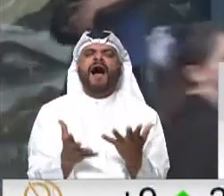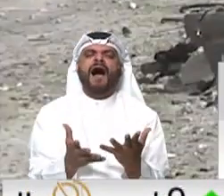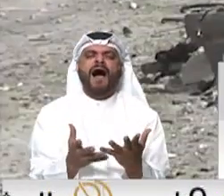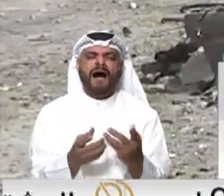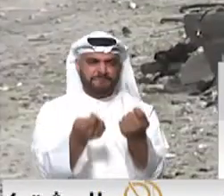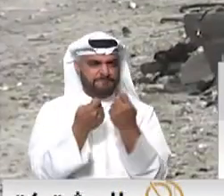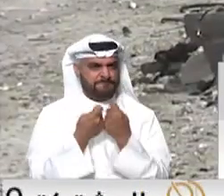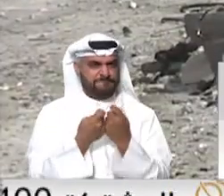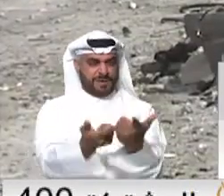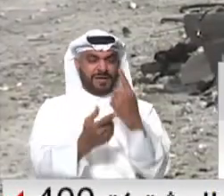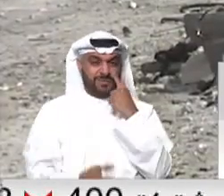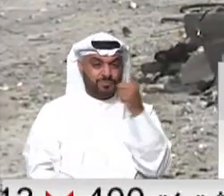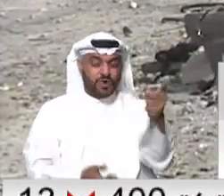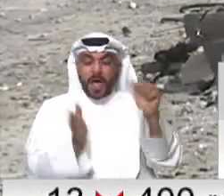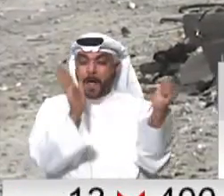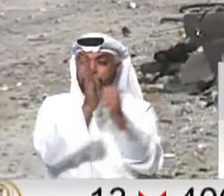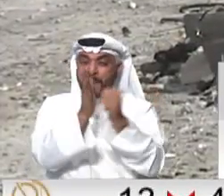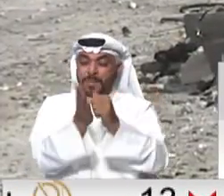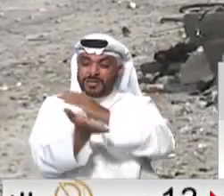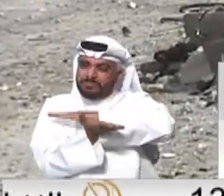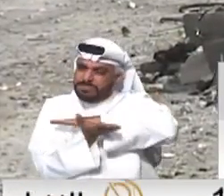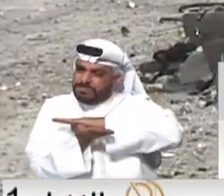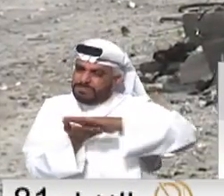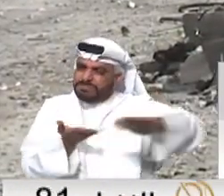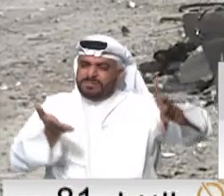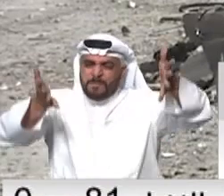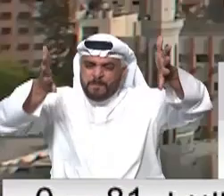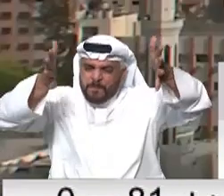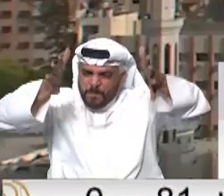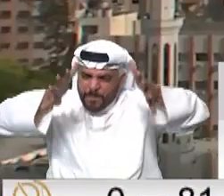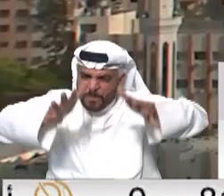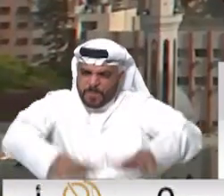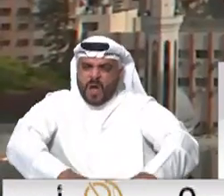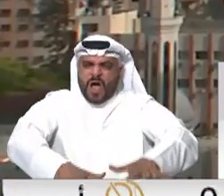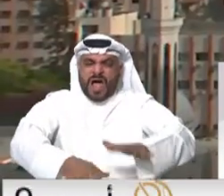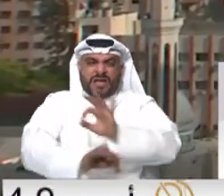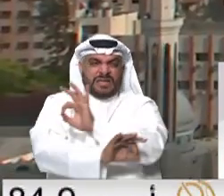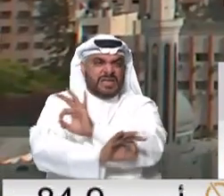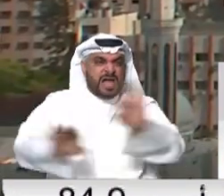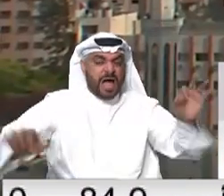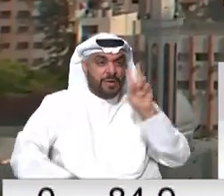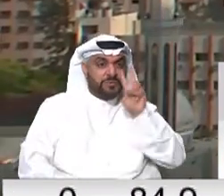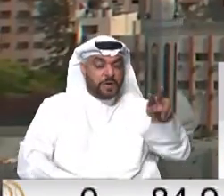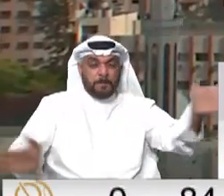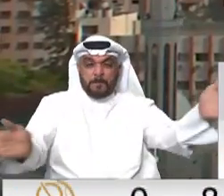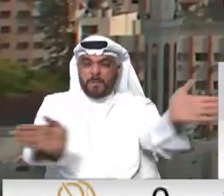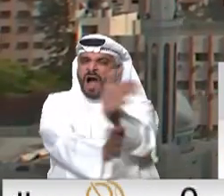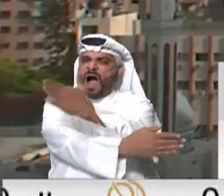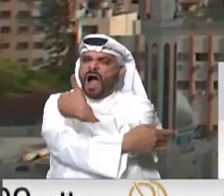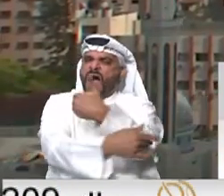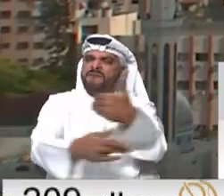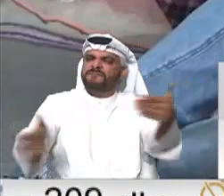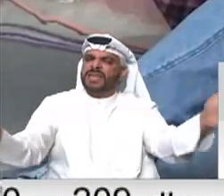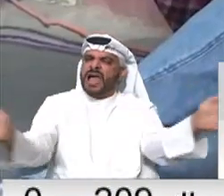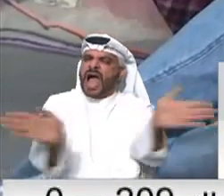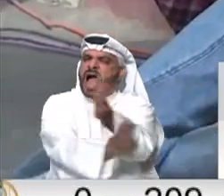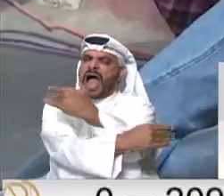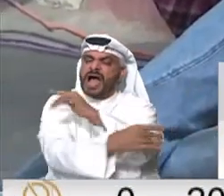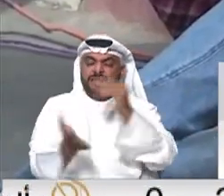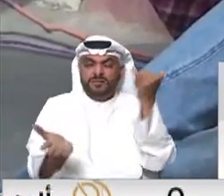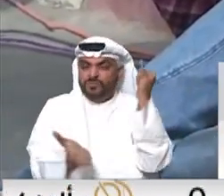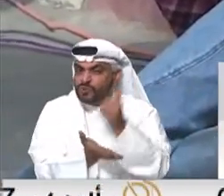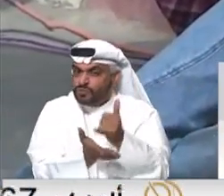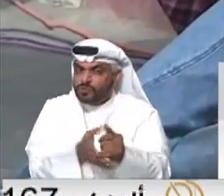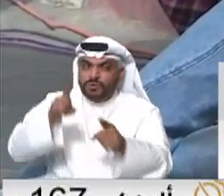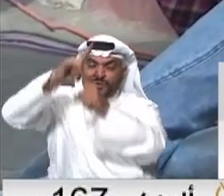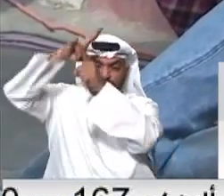النازحين بعد أن أصبح قطاع غزة رماداً ومدينة من الأشباح، وذلك بفعل